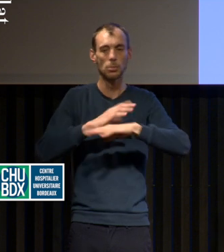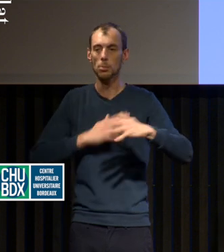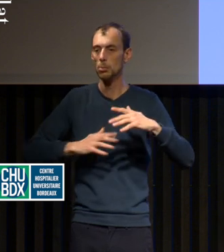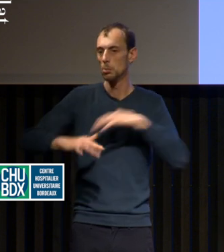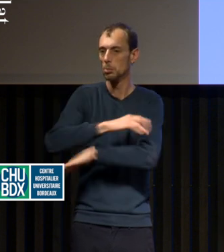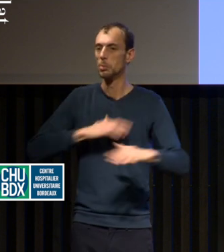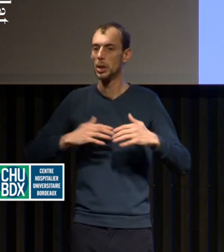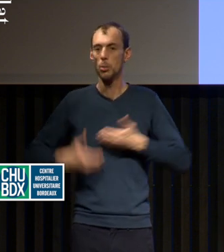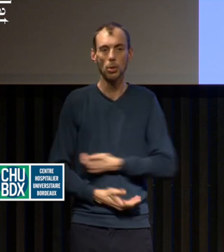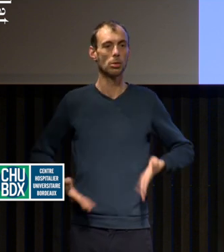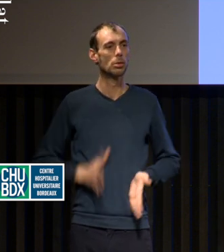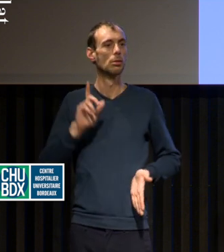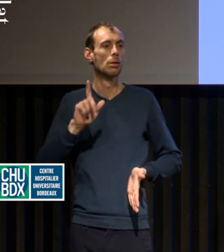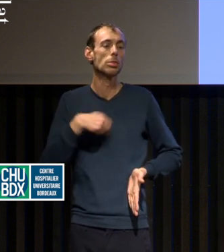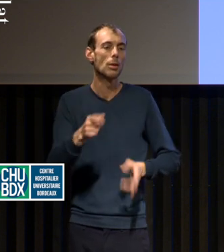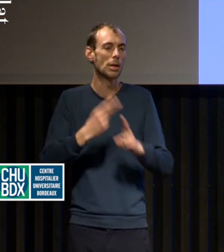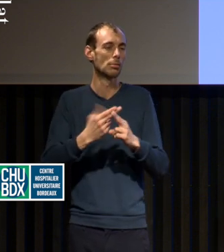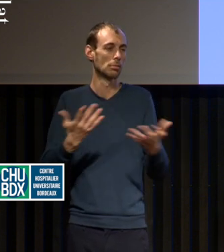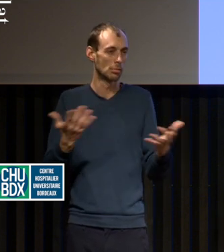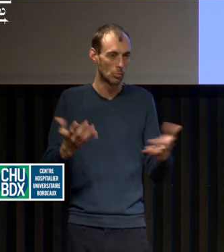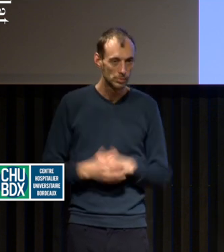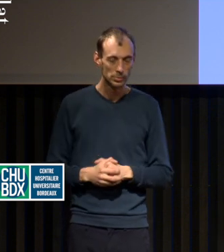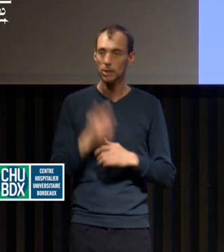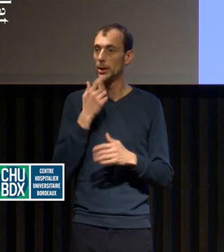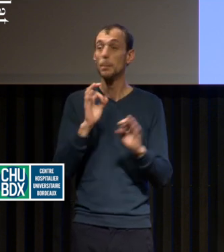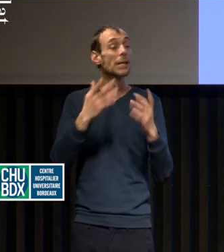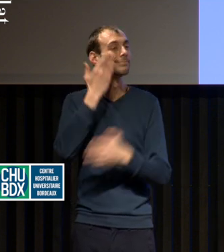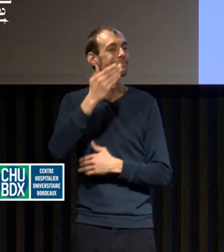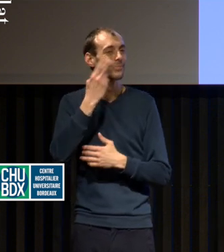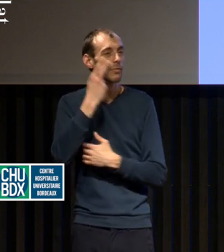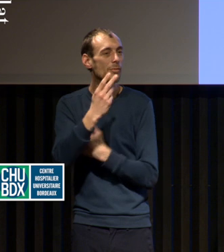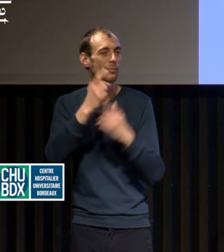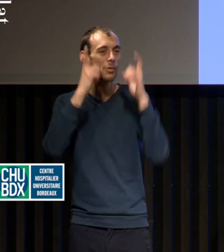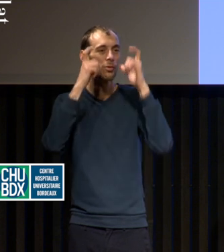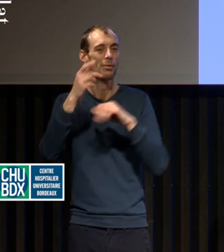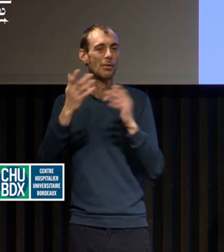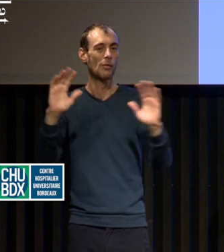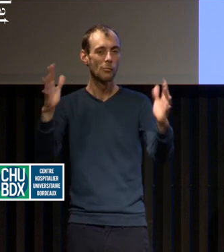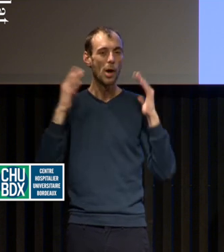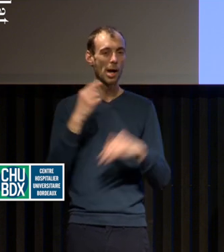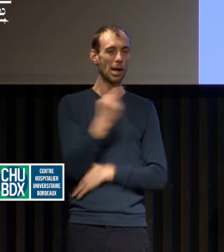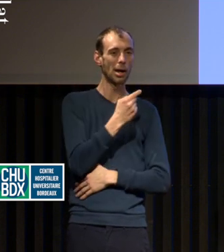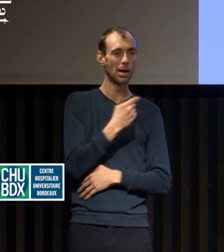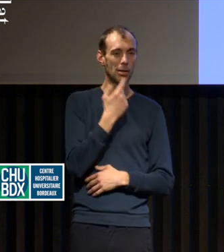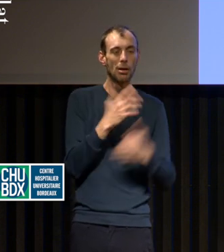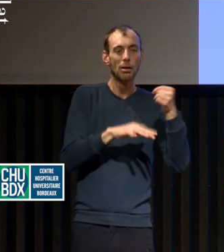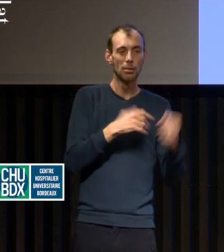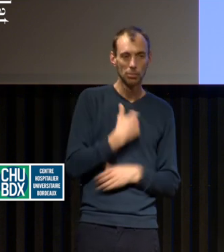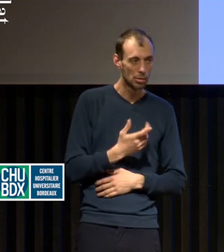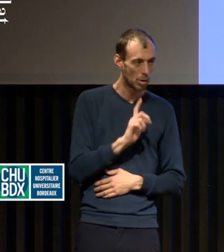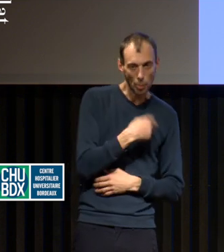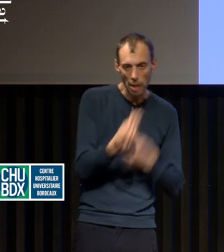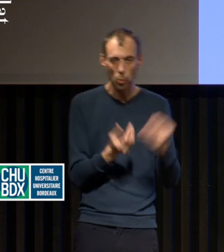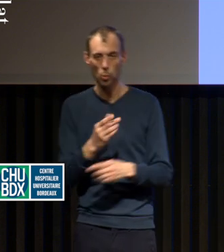normal? C'est quelque chose, c'est comme si vous preniez la photographie de la forêt que je vous ai montrée, la forêt primaire. Est-ce que c'est une forêt normale ou une forêt anormale? C'est quasiment impossible